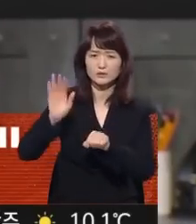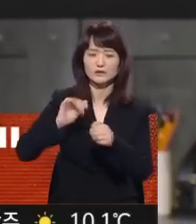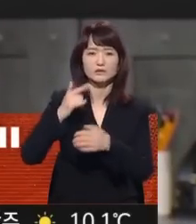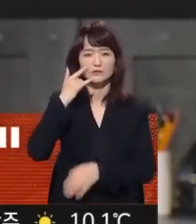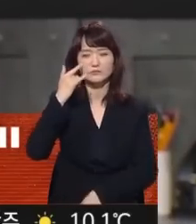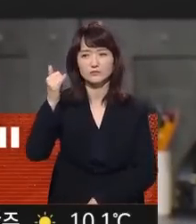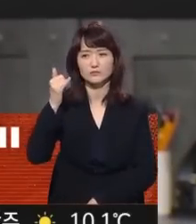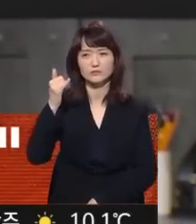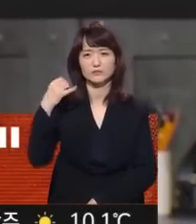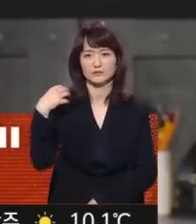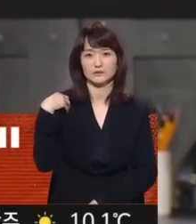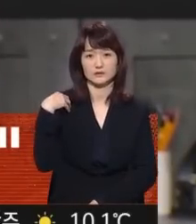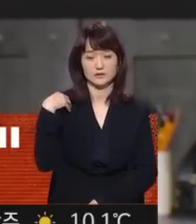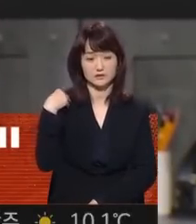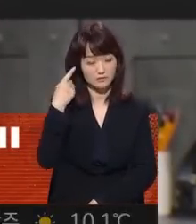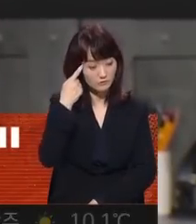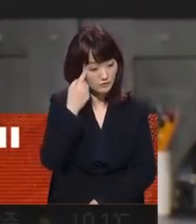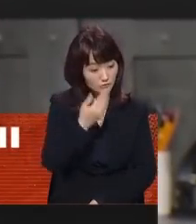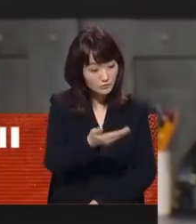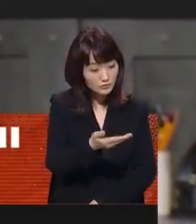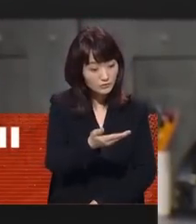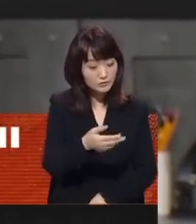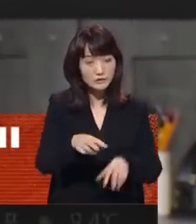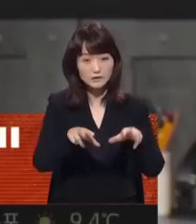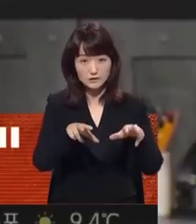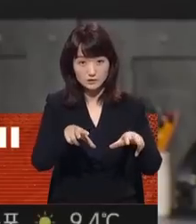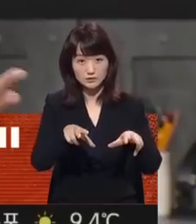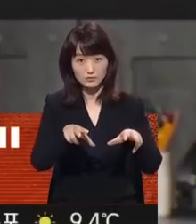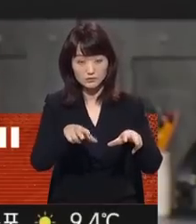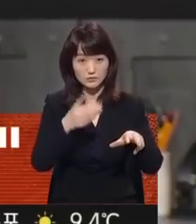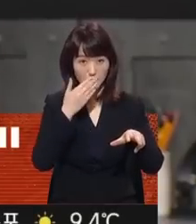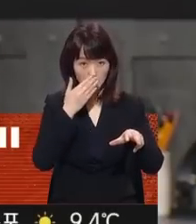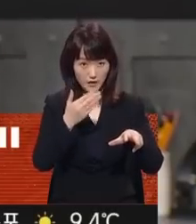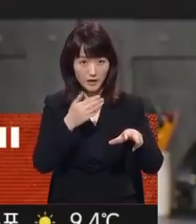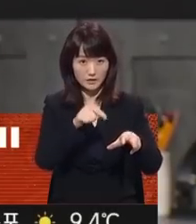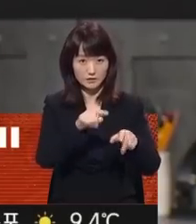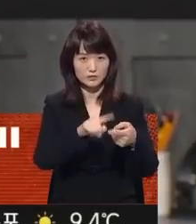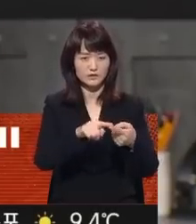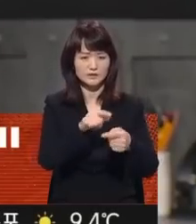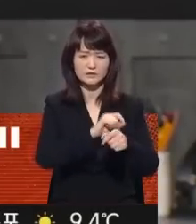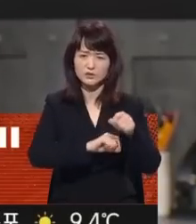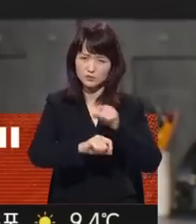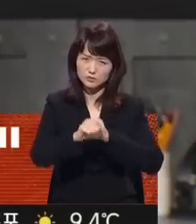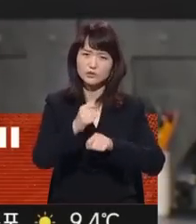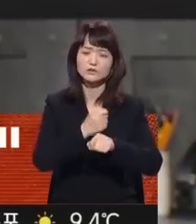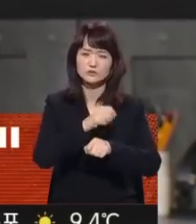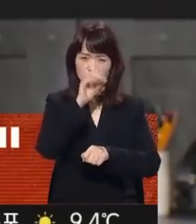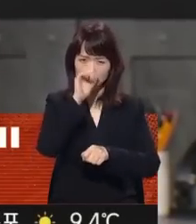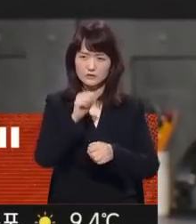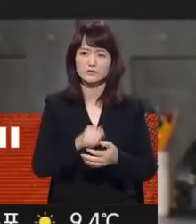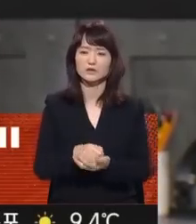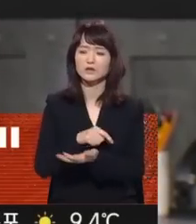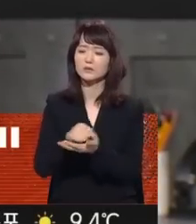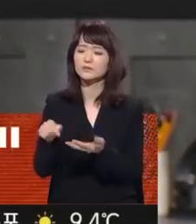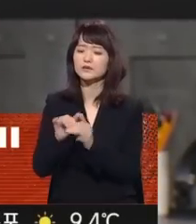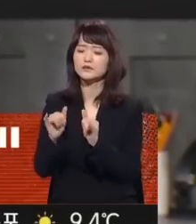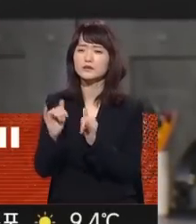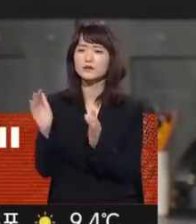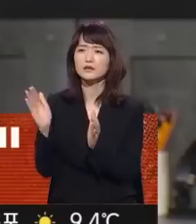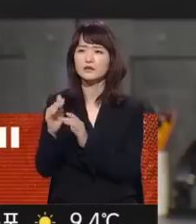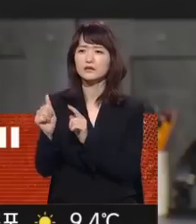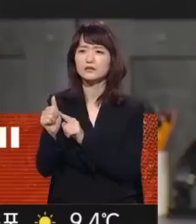대한 어떤 책임을 묻는 건 제도적으로 현재로도 가능하거든요 그런 부분 적극적으로 했으면 좋겠다는 거고 여기에 대해서 피해 학생에 대해서는